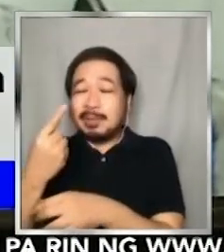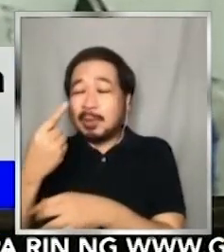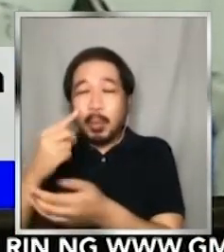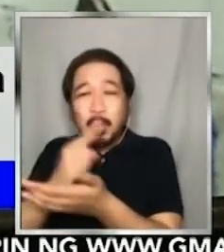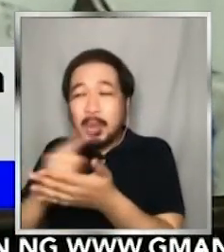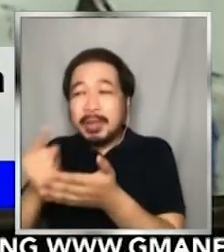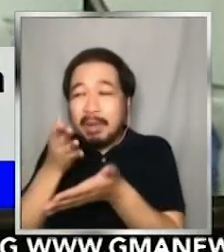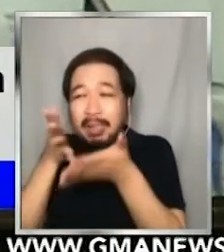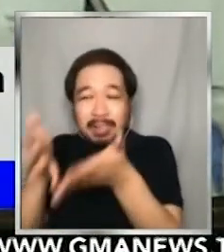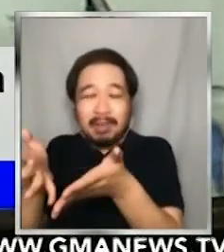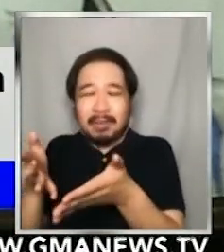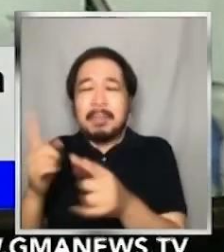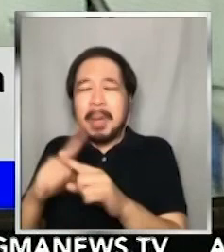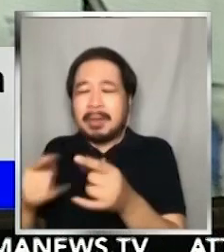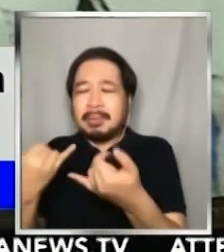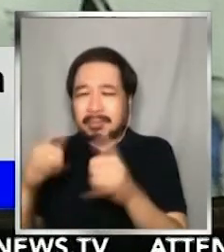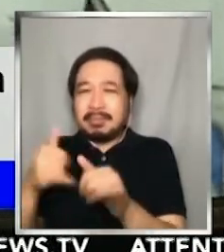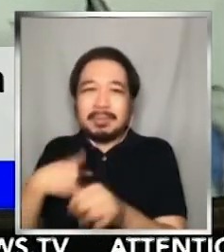maraming salamat sa